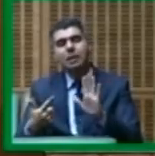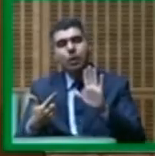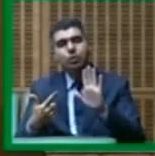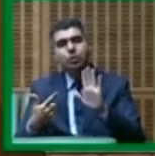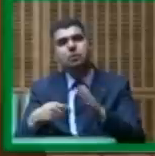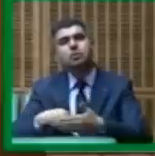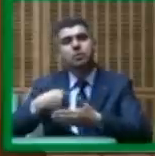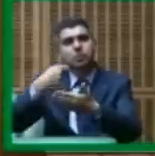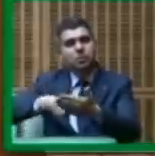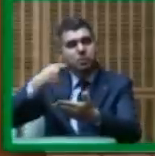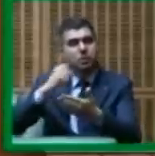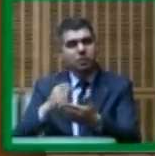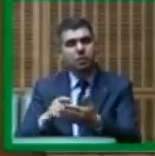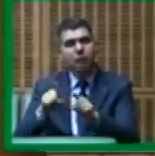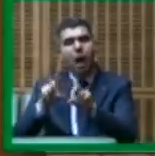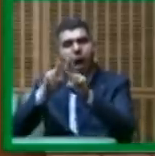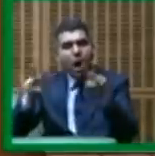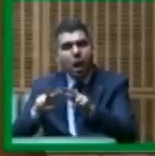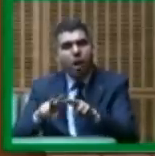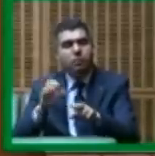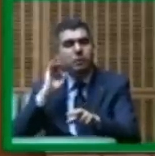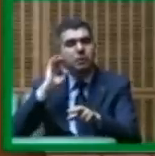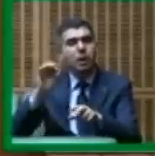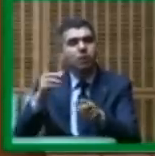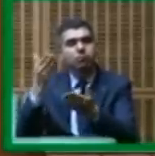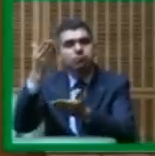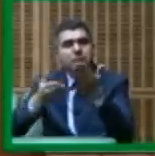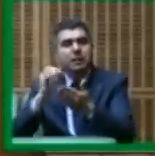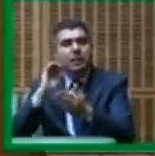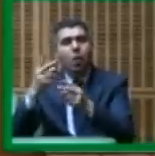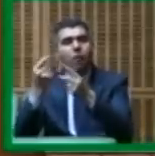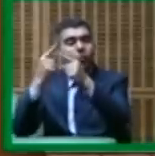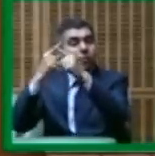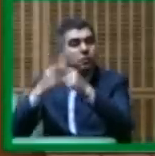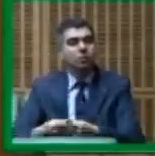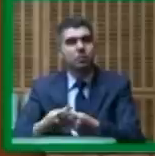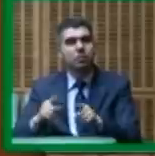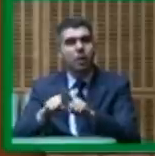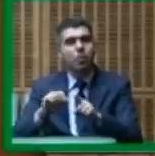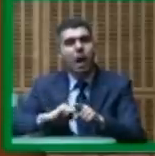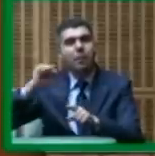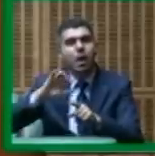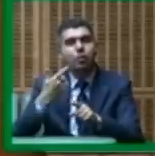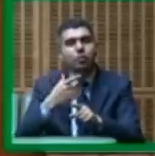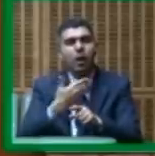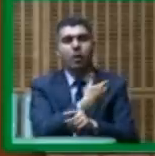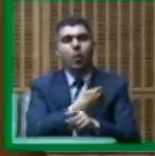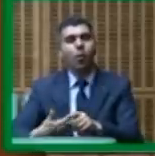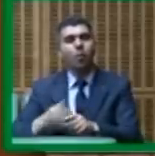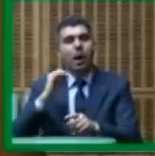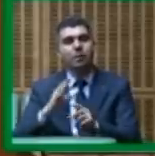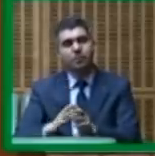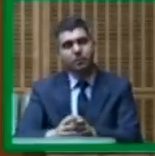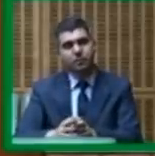يتحمل مسؤوليته. راه جالس كيقلب كيفاش يدير باش يقلب على توازنات ماليه. شكون اللي ربح؟ الدوله هي اللي غادي تربح ان شاء الله الرحمن